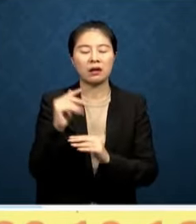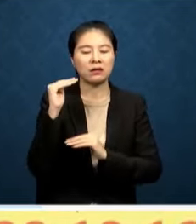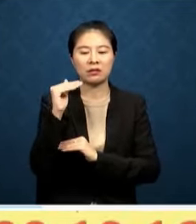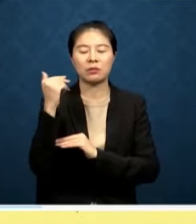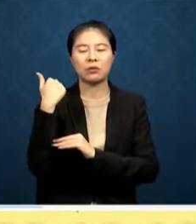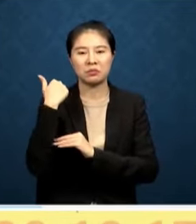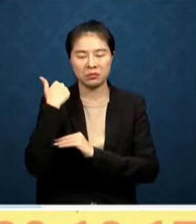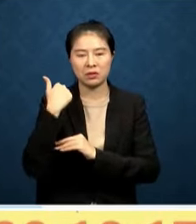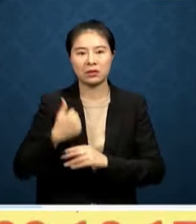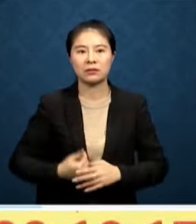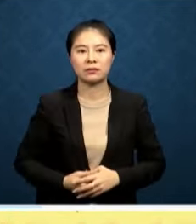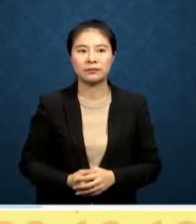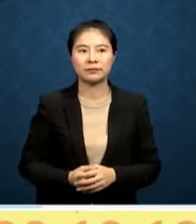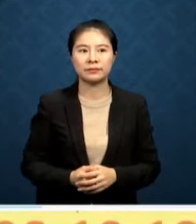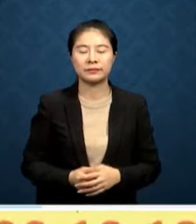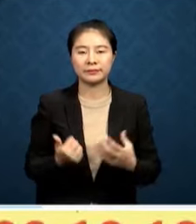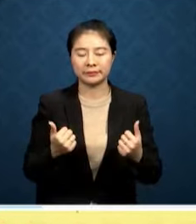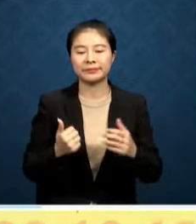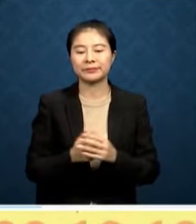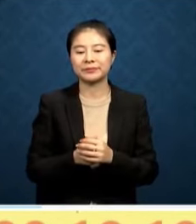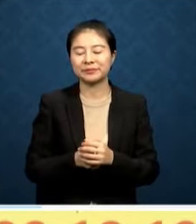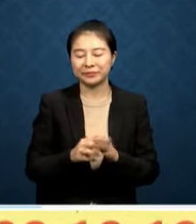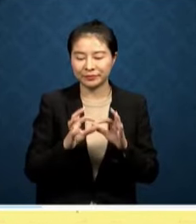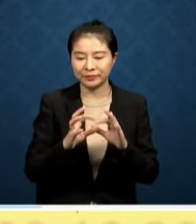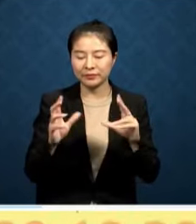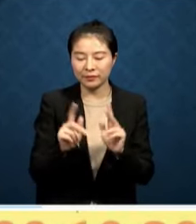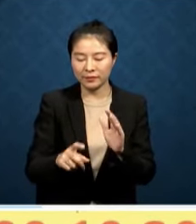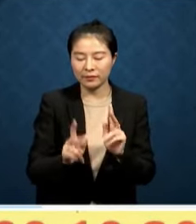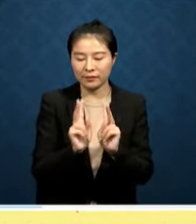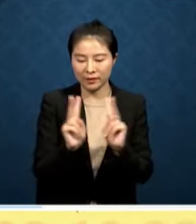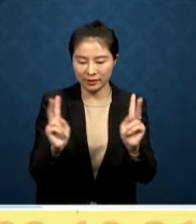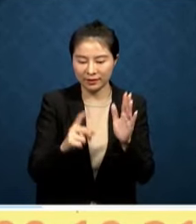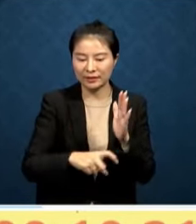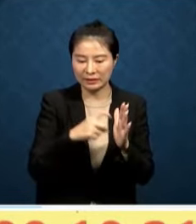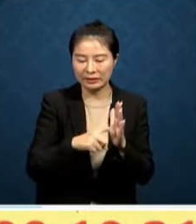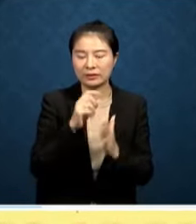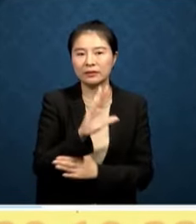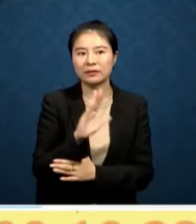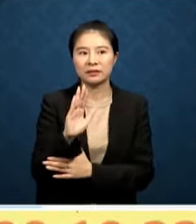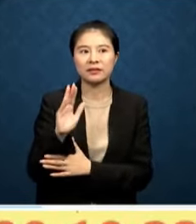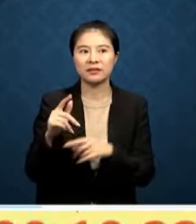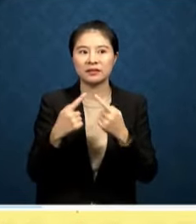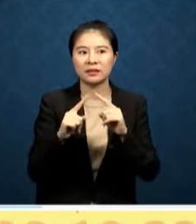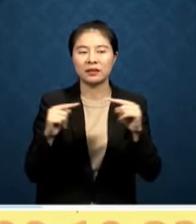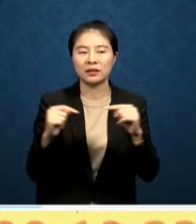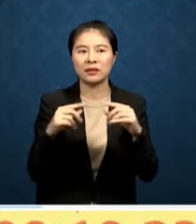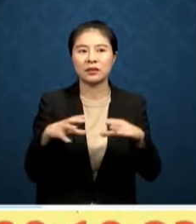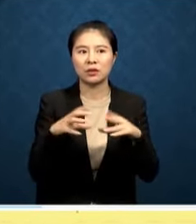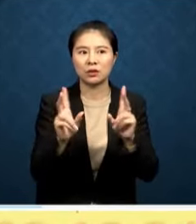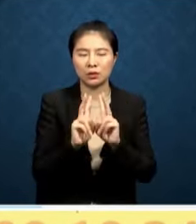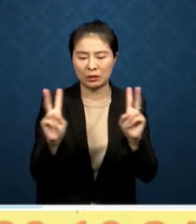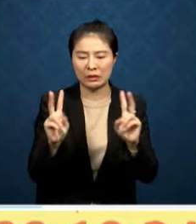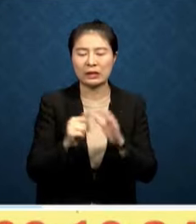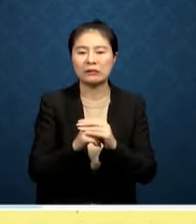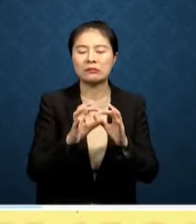ก็อยู่ที่ดุลพินิจของกรรมการแต่ละท่านในส่วนนั้นแต่กรรมการในแต่ละภาคส่ว